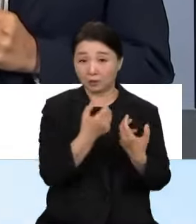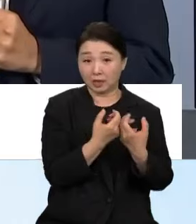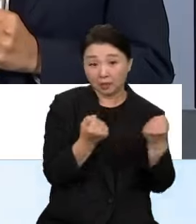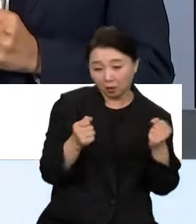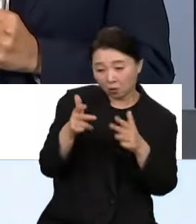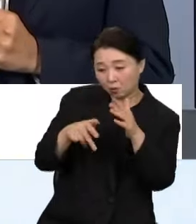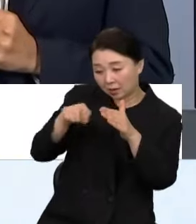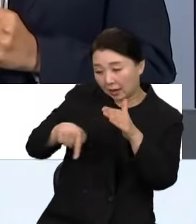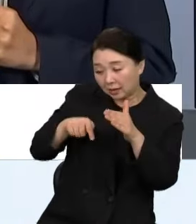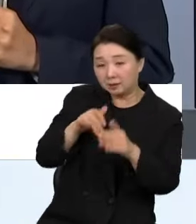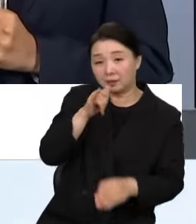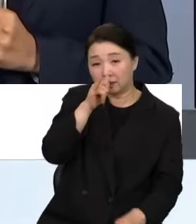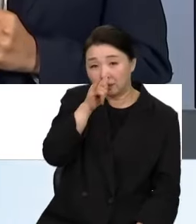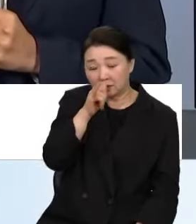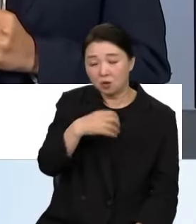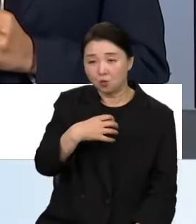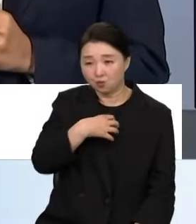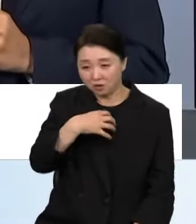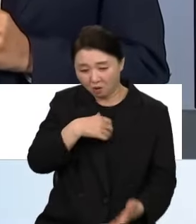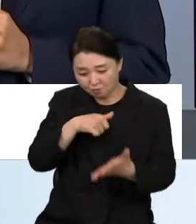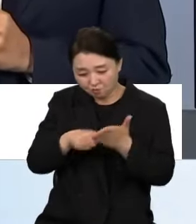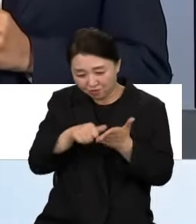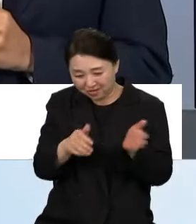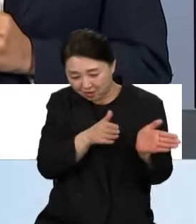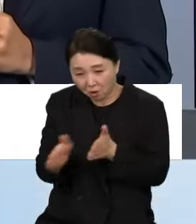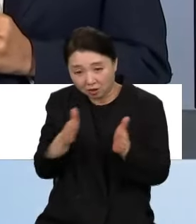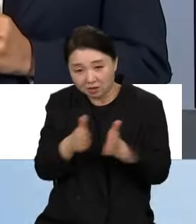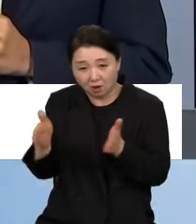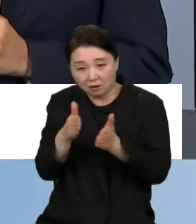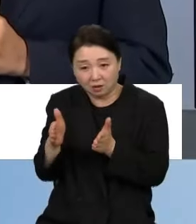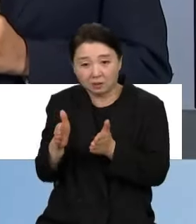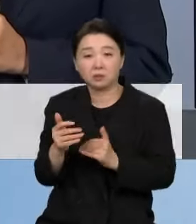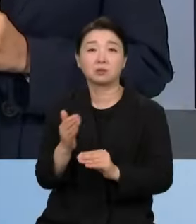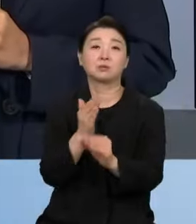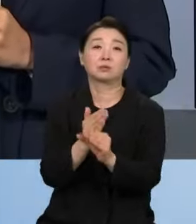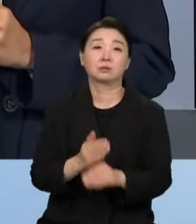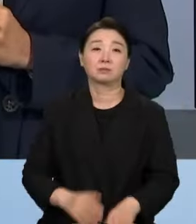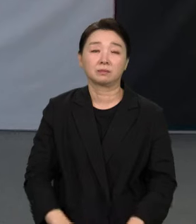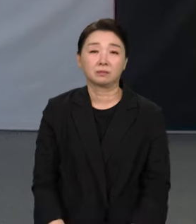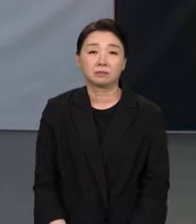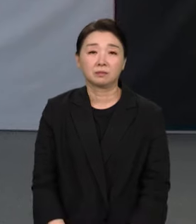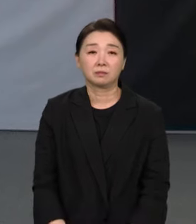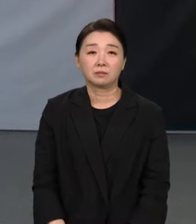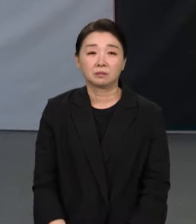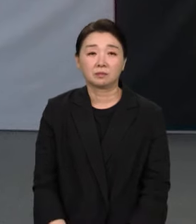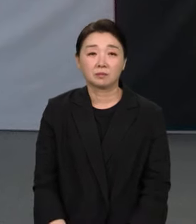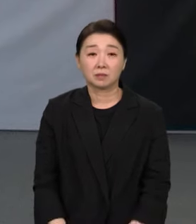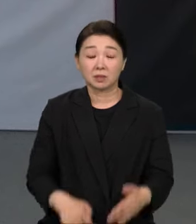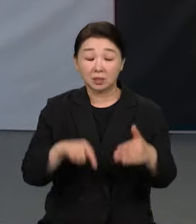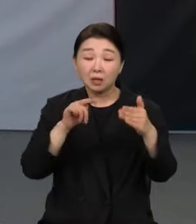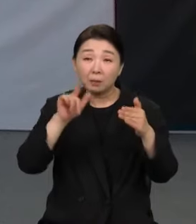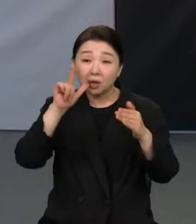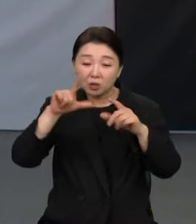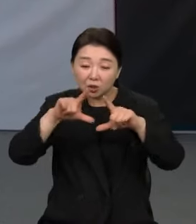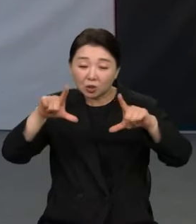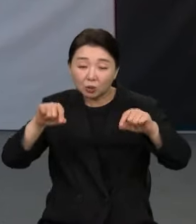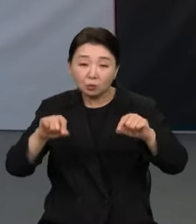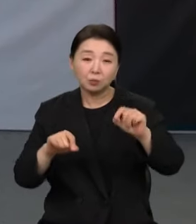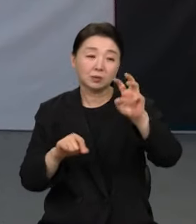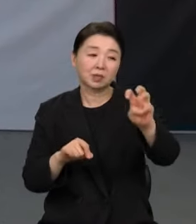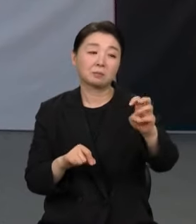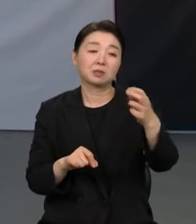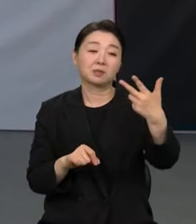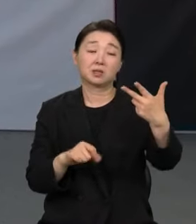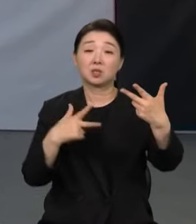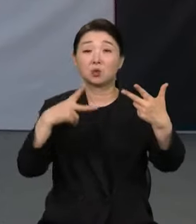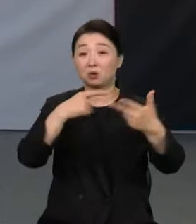공장 내부에 남아있는 위험물질을 치우는 작업도 좀 급히 진행이 되고 있습니다. 지금 내부엔 리튬 37kg이 남아있는